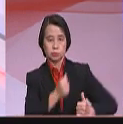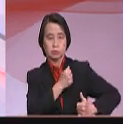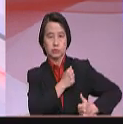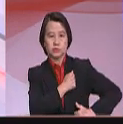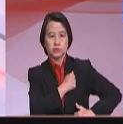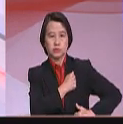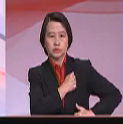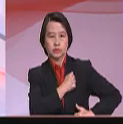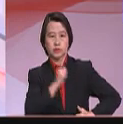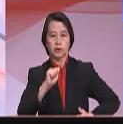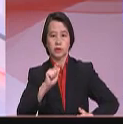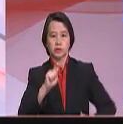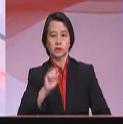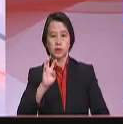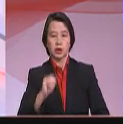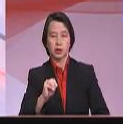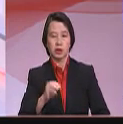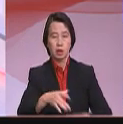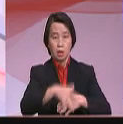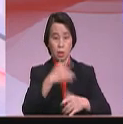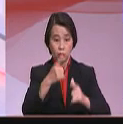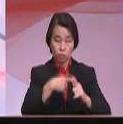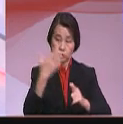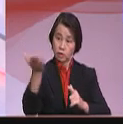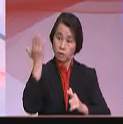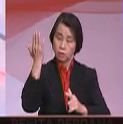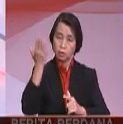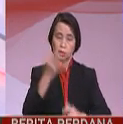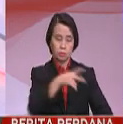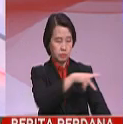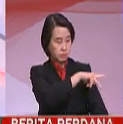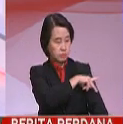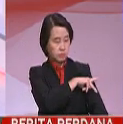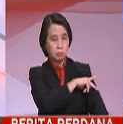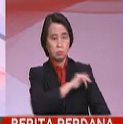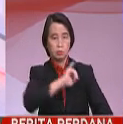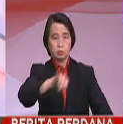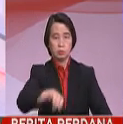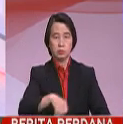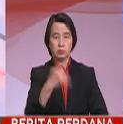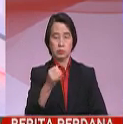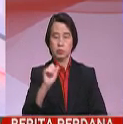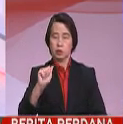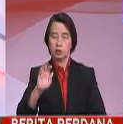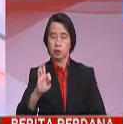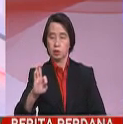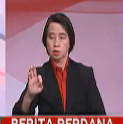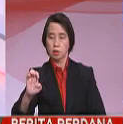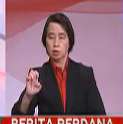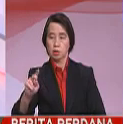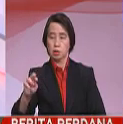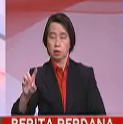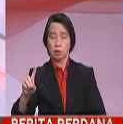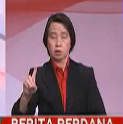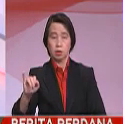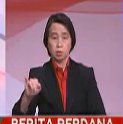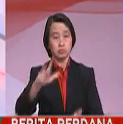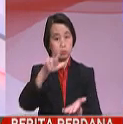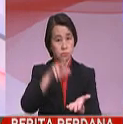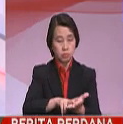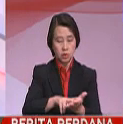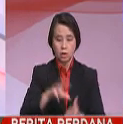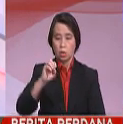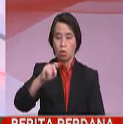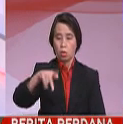Tentera Malaysia ATM. Awal bulan lalu, Panglima Angkatan Tentera General Tan Sri Effendi Buang mengesahkan sejak